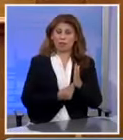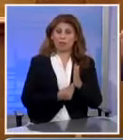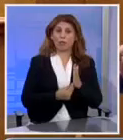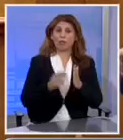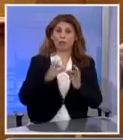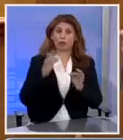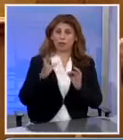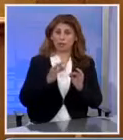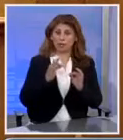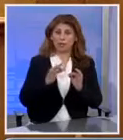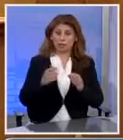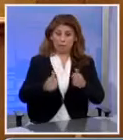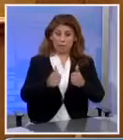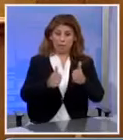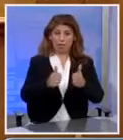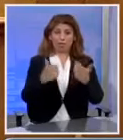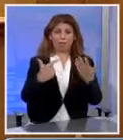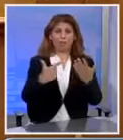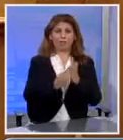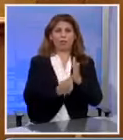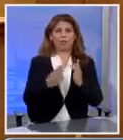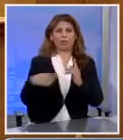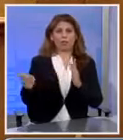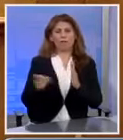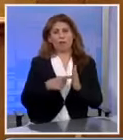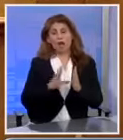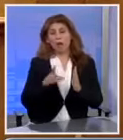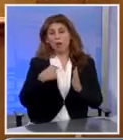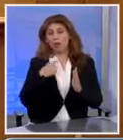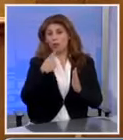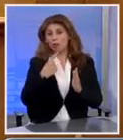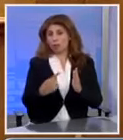και χάσατε με 7 μονάδες διαφορά.